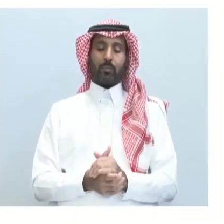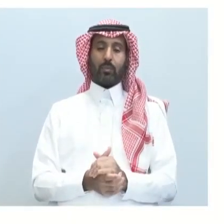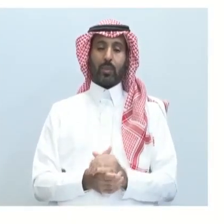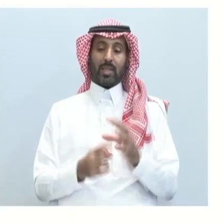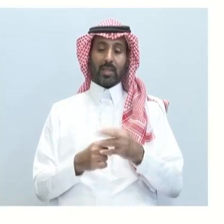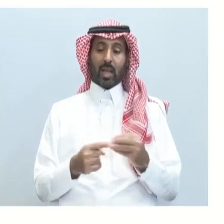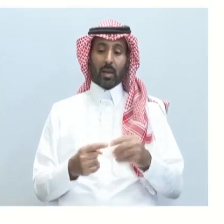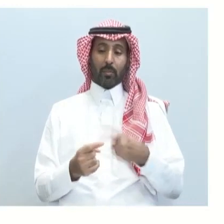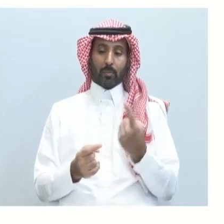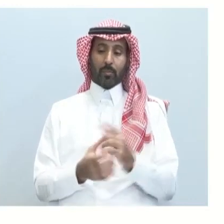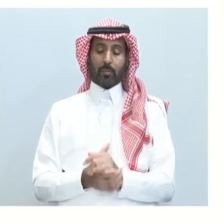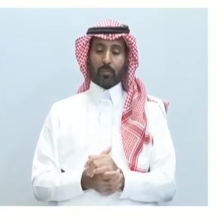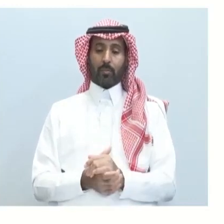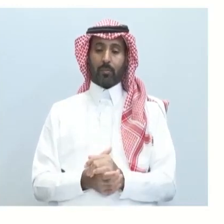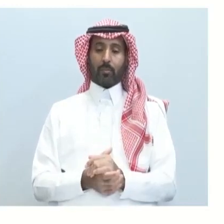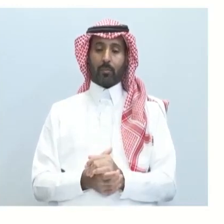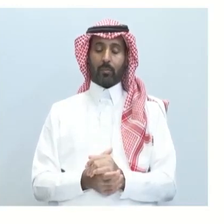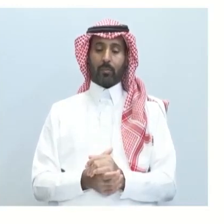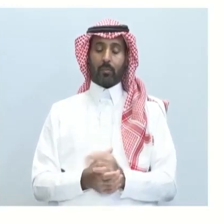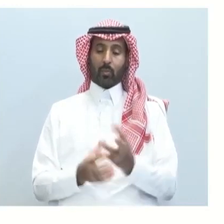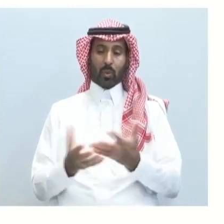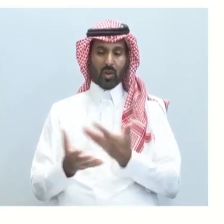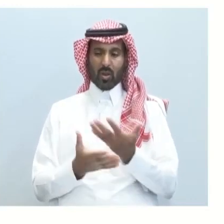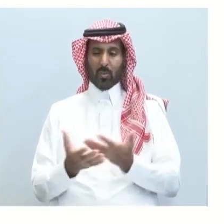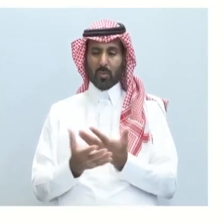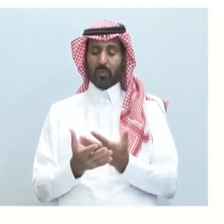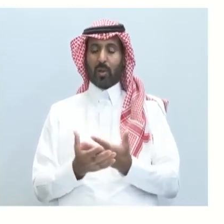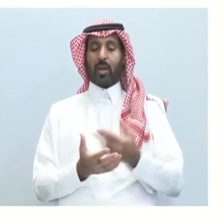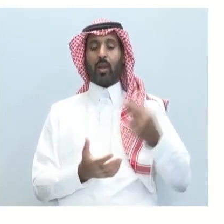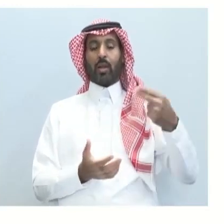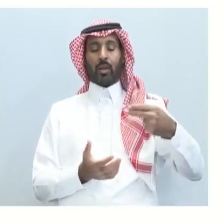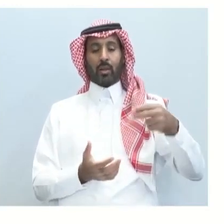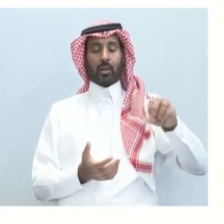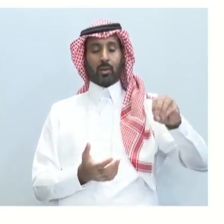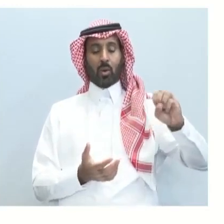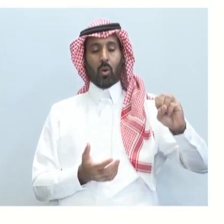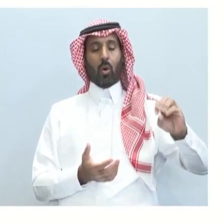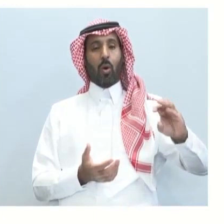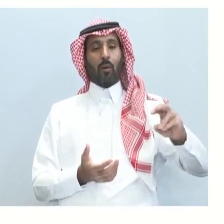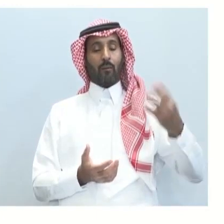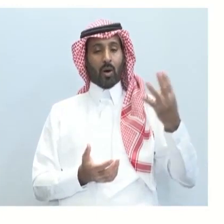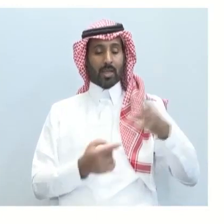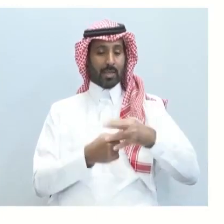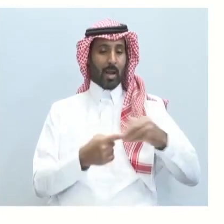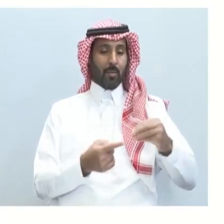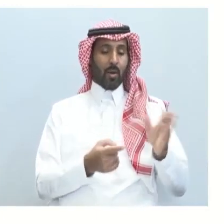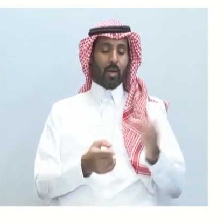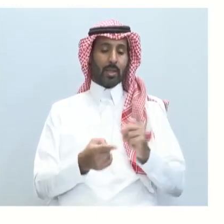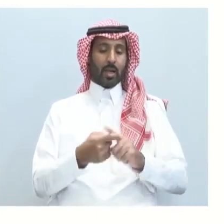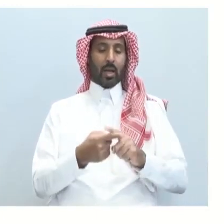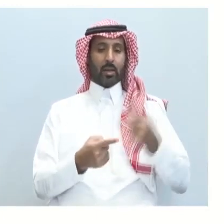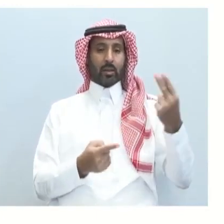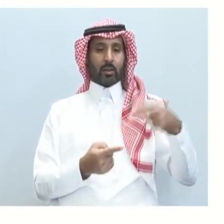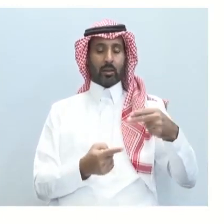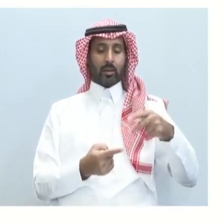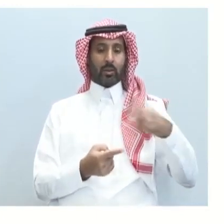سالب واحد اذا المعادله سوف تكون المواد المتفاعله هي اتش اس اس او 4 سالب واحد زائدا h2